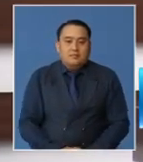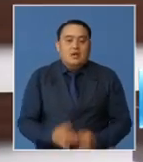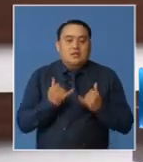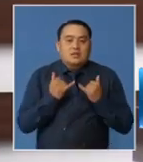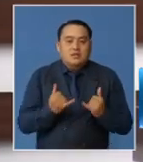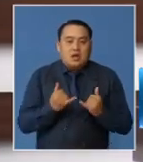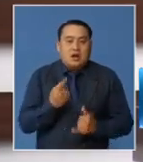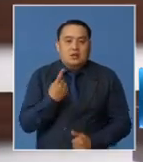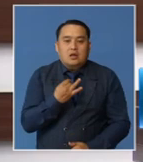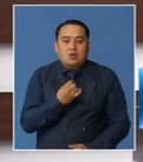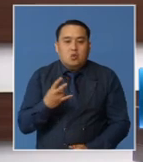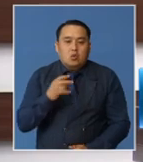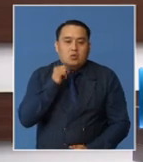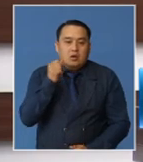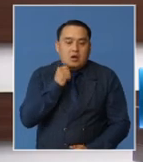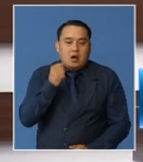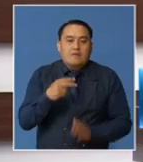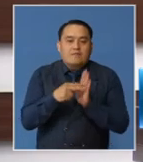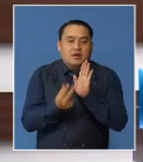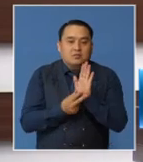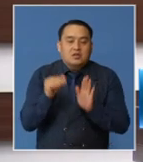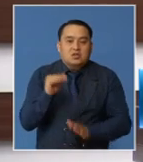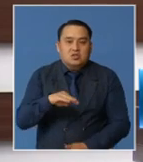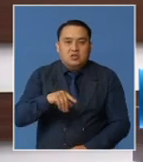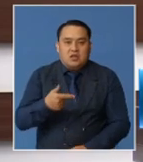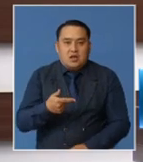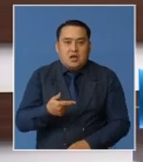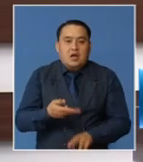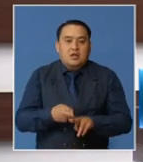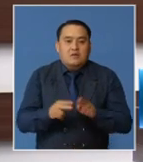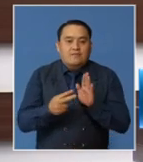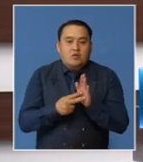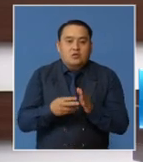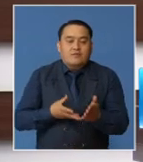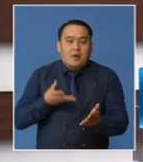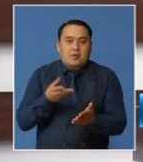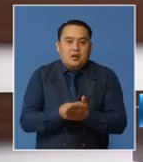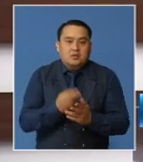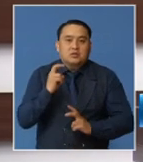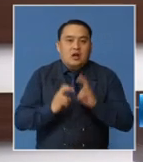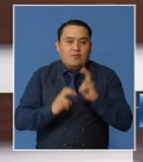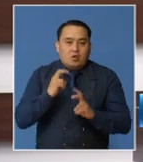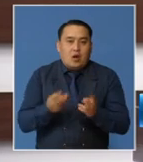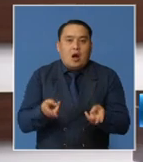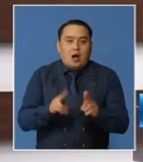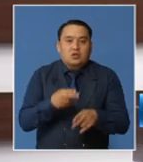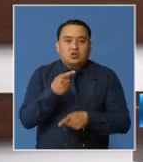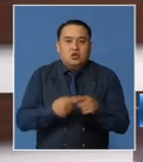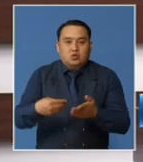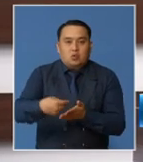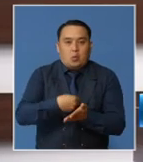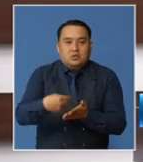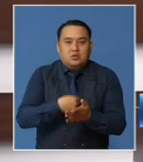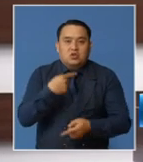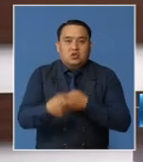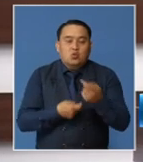Сейчас одна тонна свекла оценивается в 18 тысяч тенге. Из них 8 выплачивают сахарные заводы. Остальная часть субсидируется